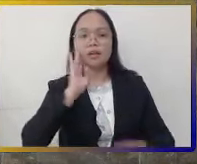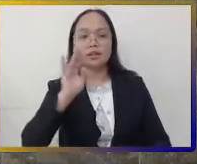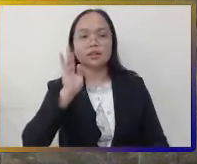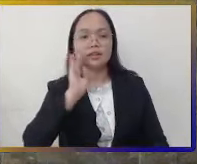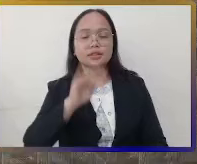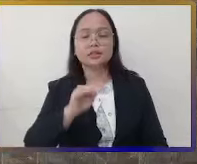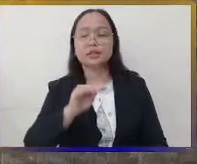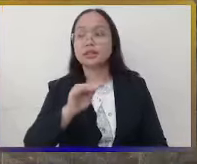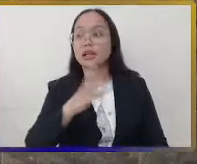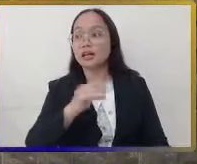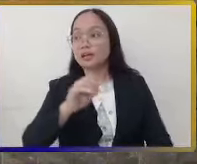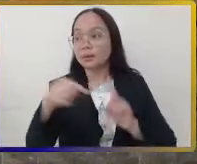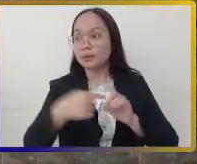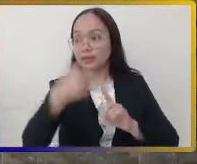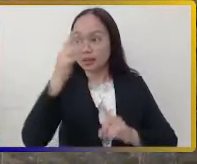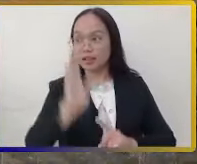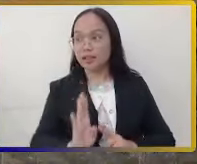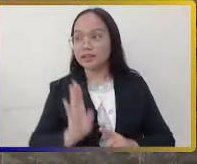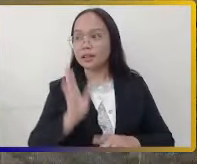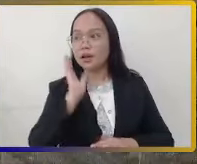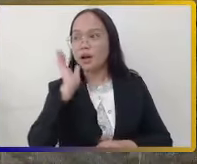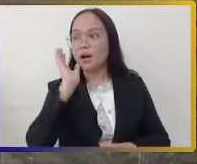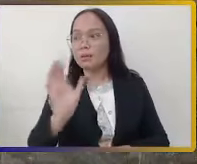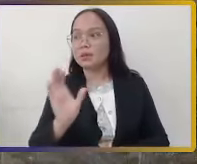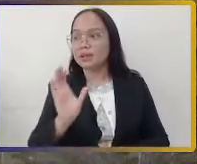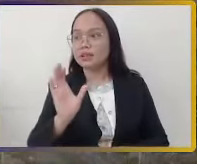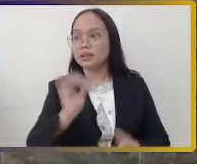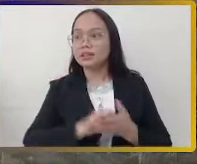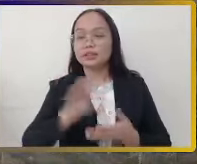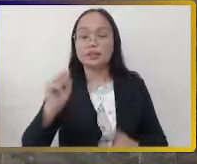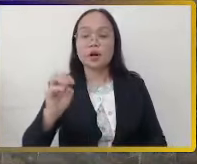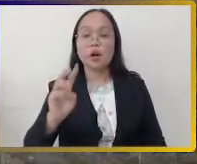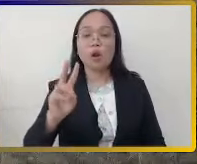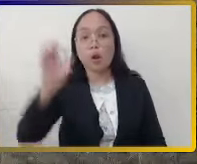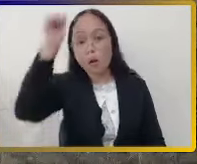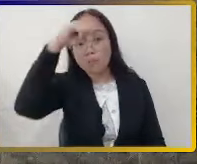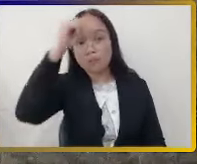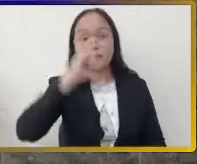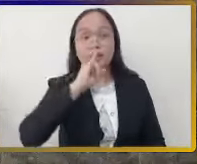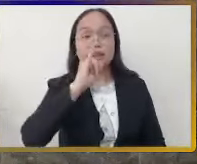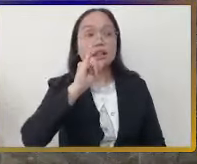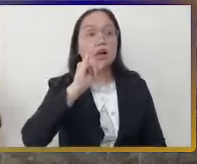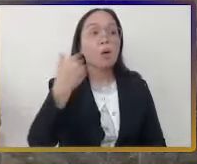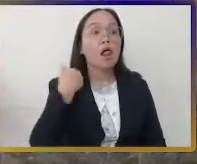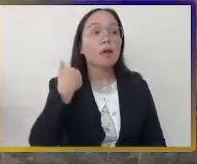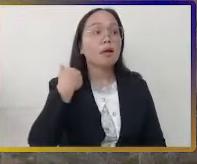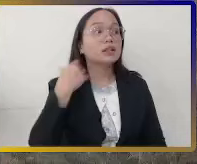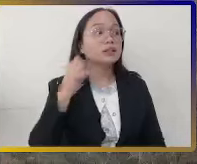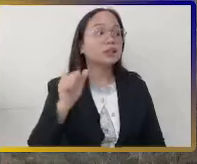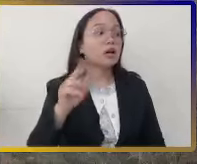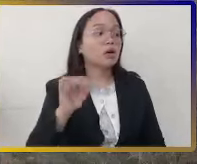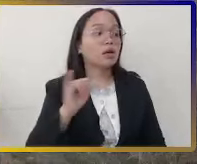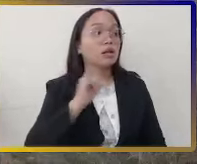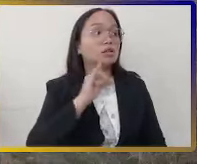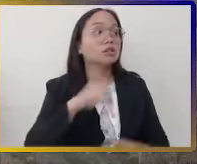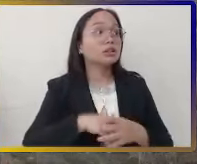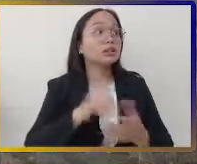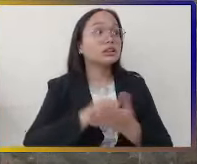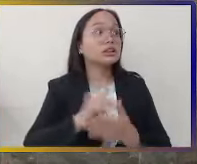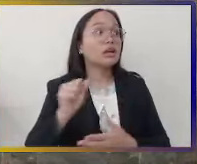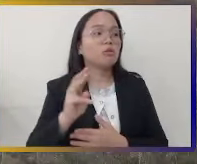Nung inatasan ng Panginoon na wala na si Saul at that time, nung inatasan ng Panginoon si